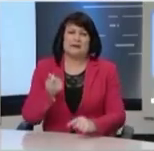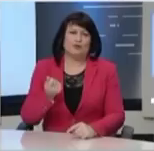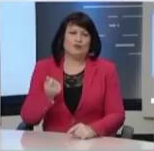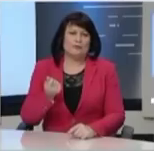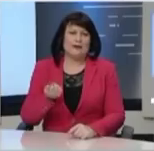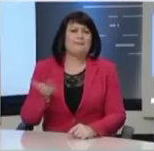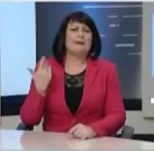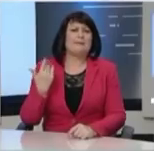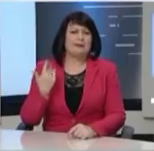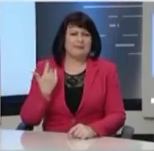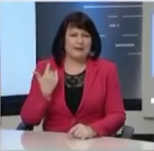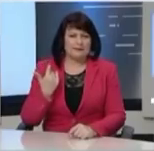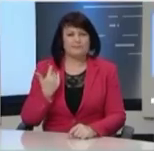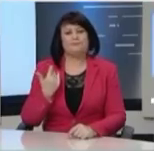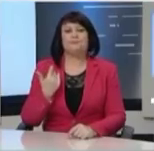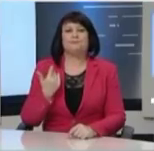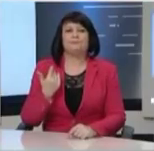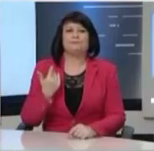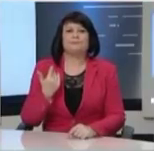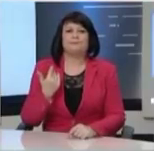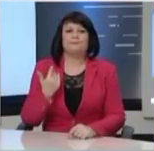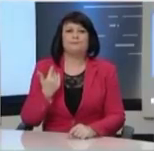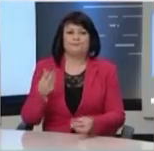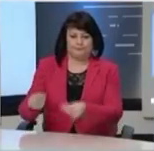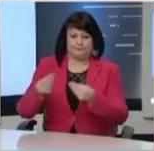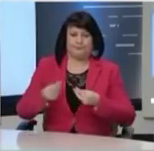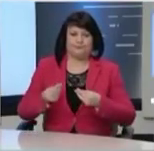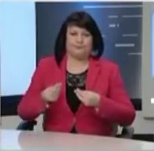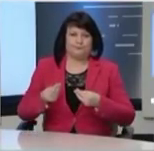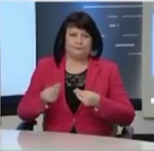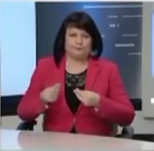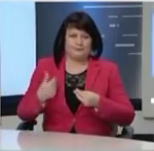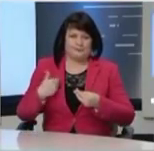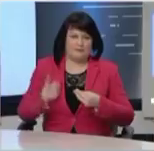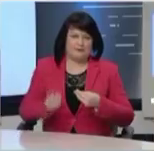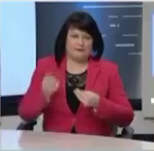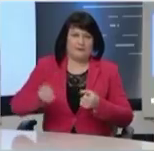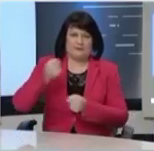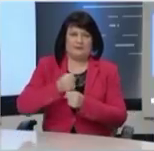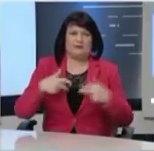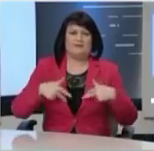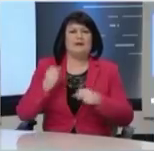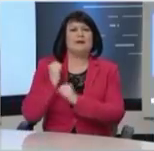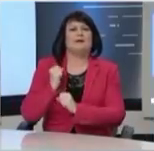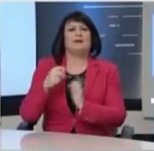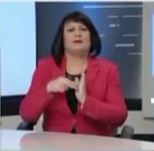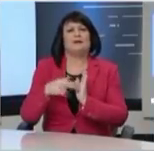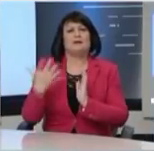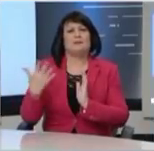οικονομία, όταν παραδώσατε την εξουσία εσείς το Γενάρη του